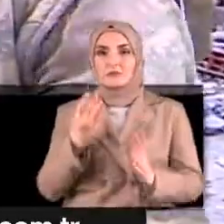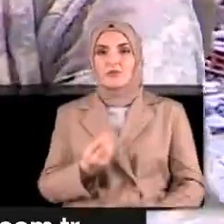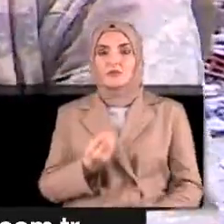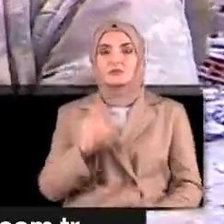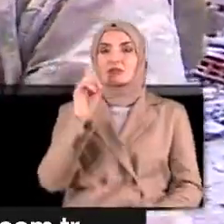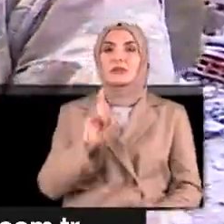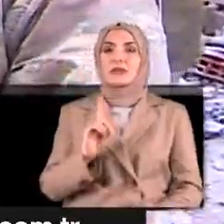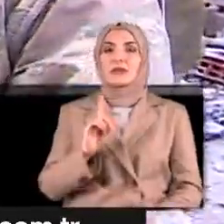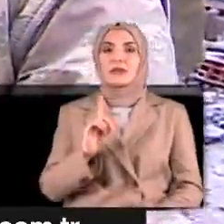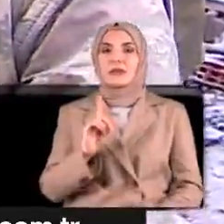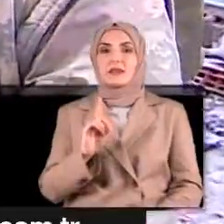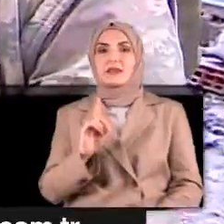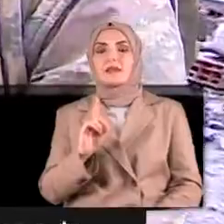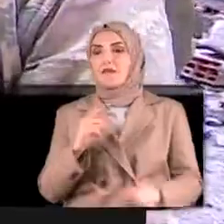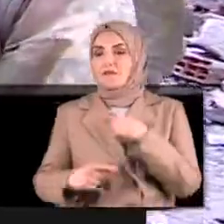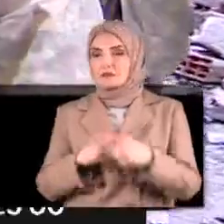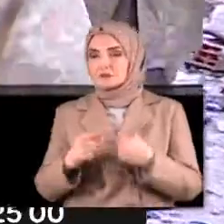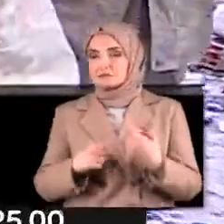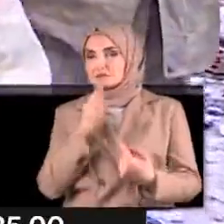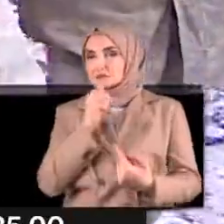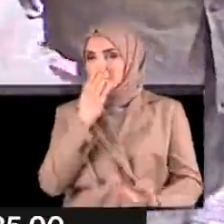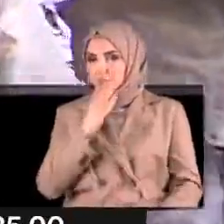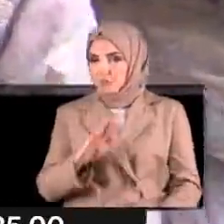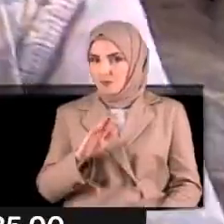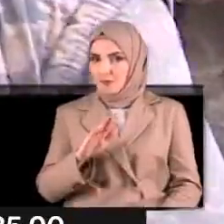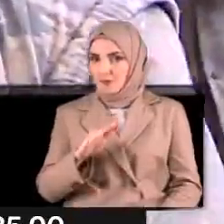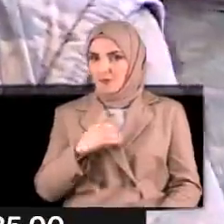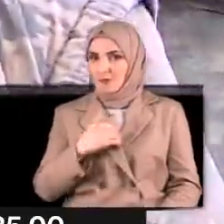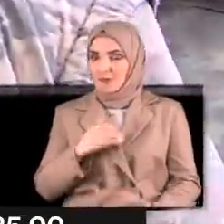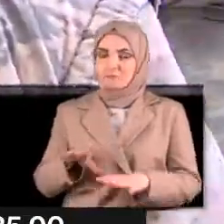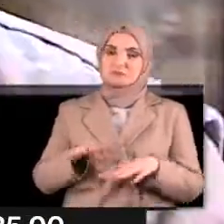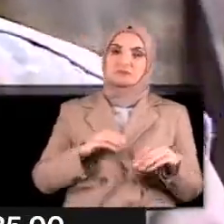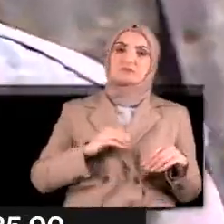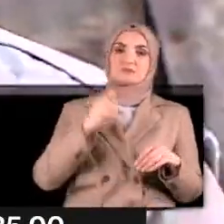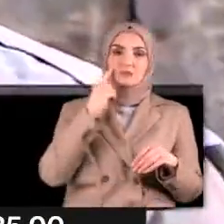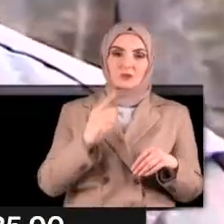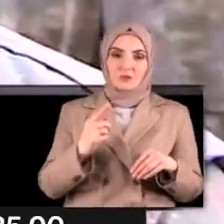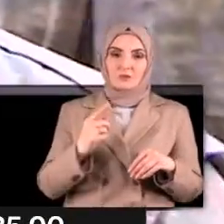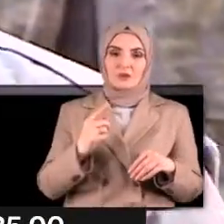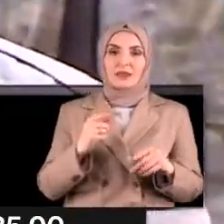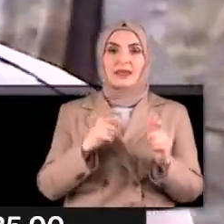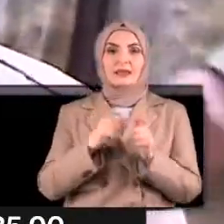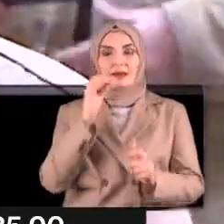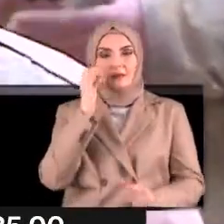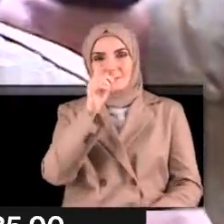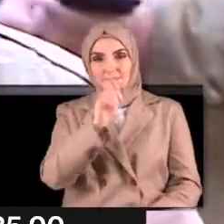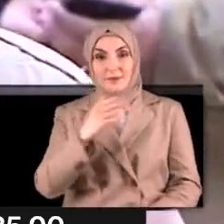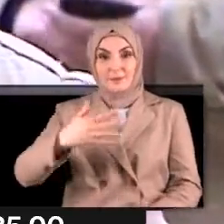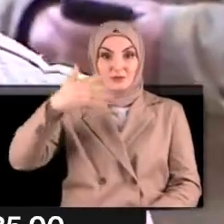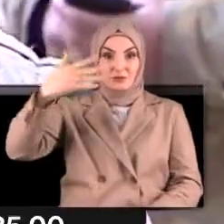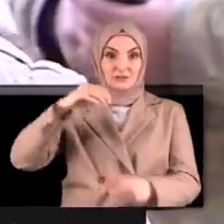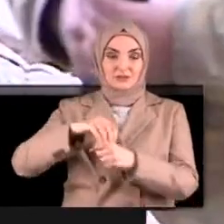şey seste ses falan bulamadık. Tam çekilince bizim Ekrem arkadaşımız 5. katta temas kurduk